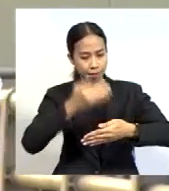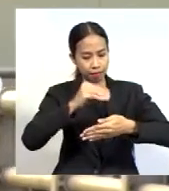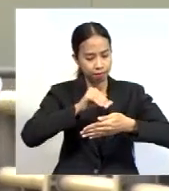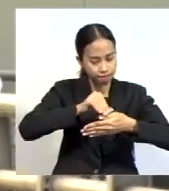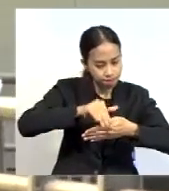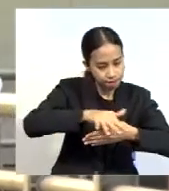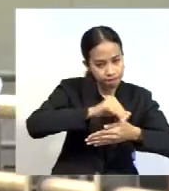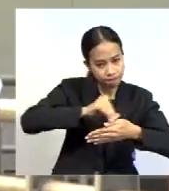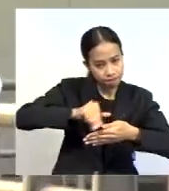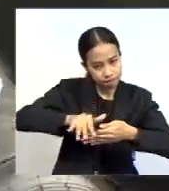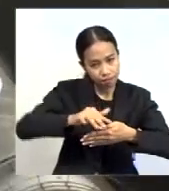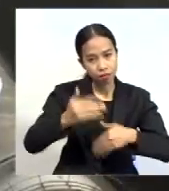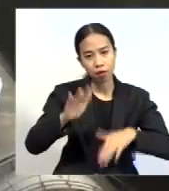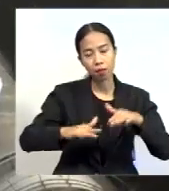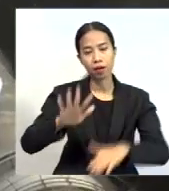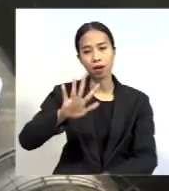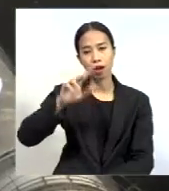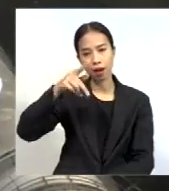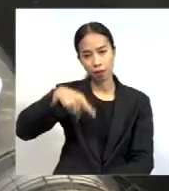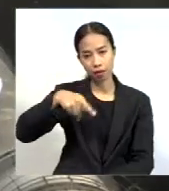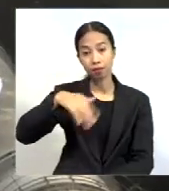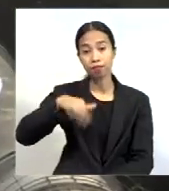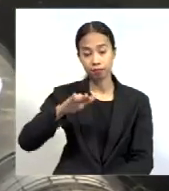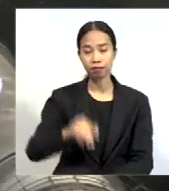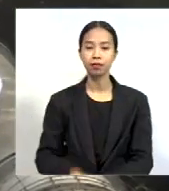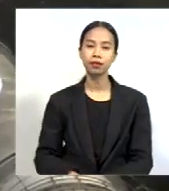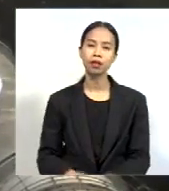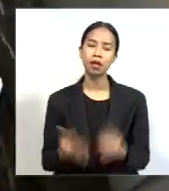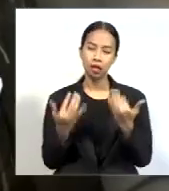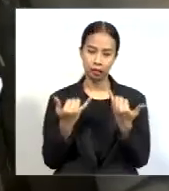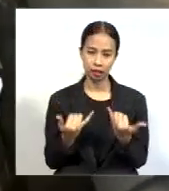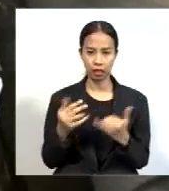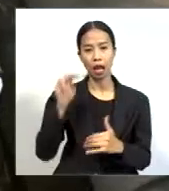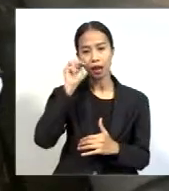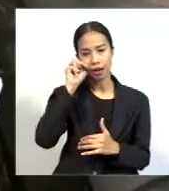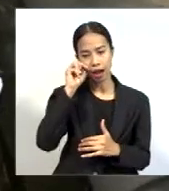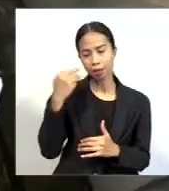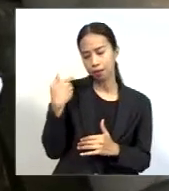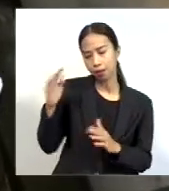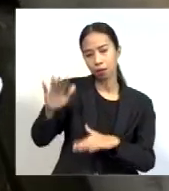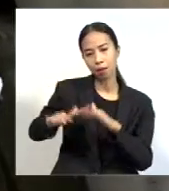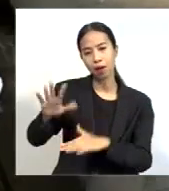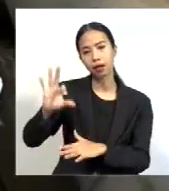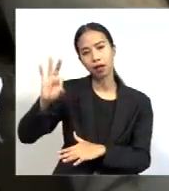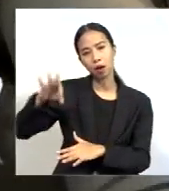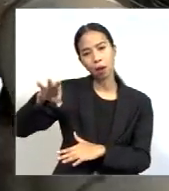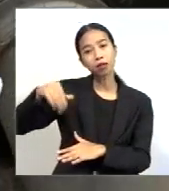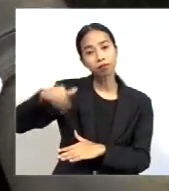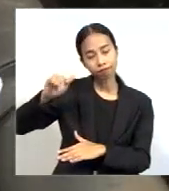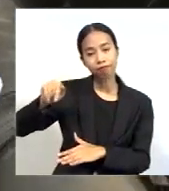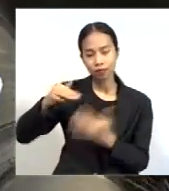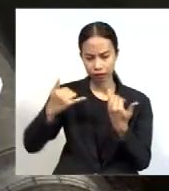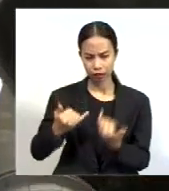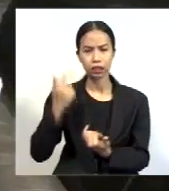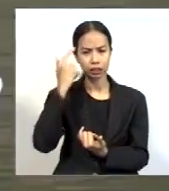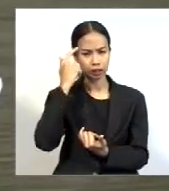องในฤดูแล้งอยู่ที่ 5,700 ล้านลูกบาศก์เมตรโดยในขณะนี้มีน้ำต้นทุนอยู่ที่ระดับเกือบ 9,000 ล้านลูกบาศก์เมตรซึ่ง